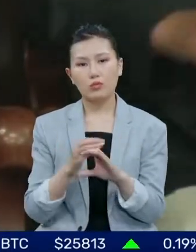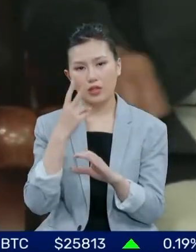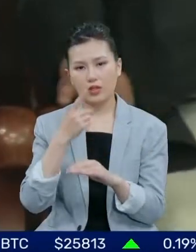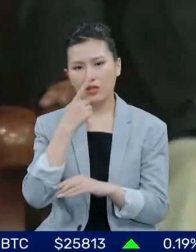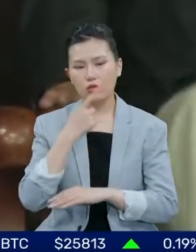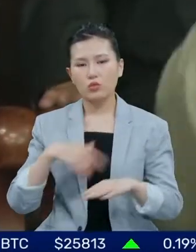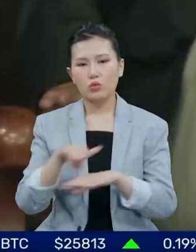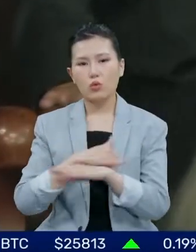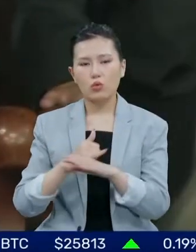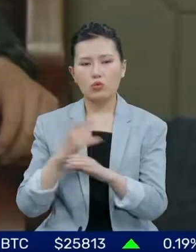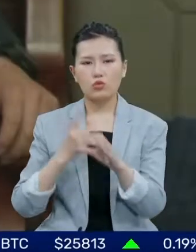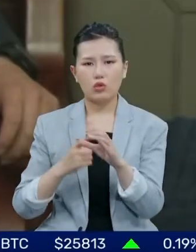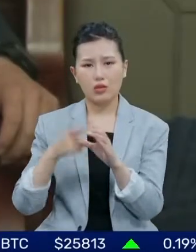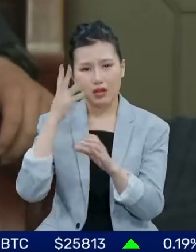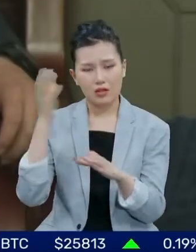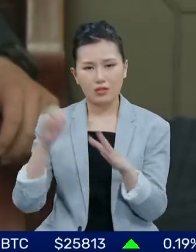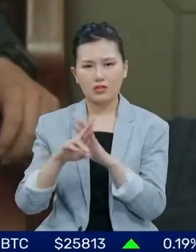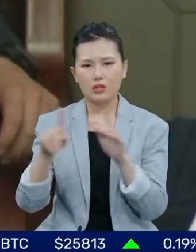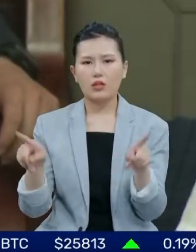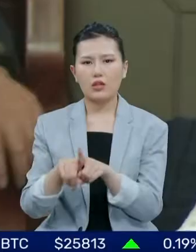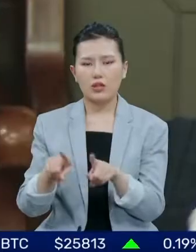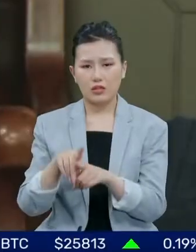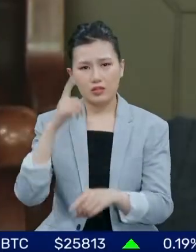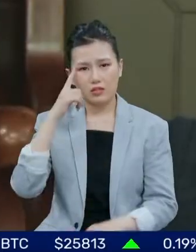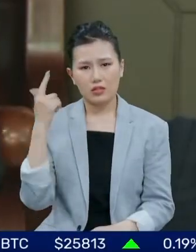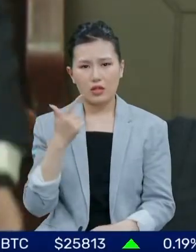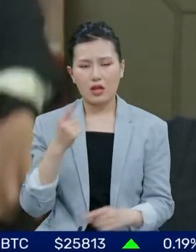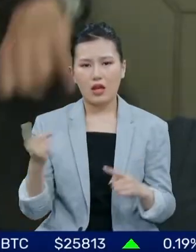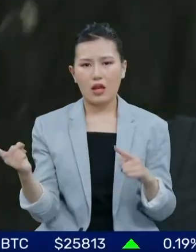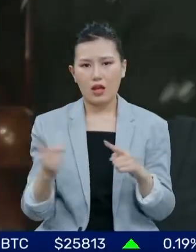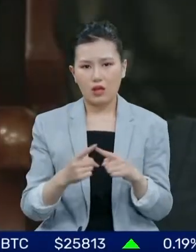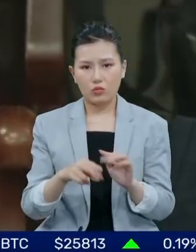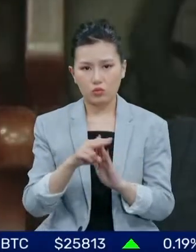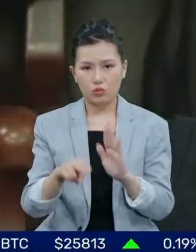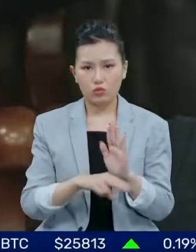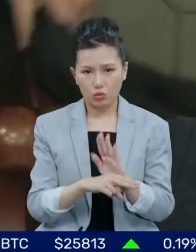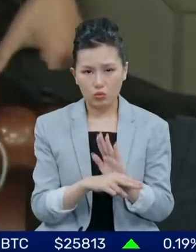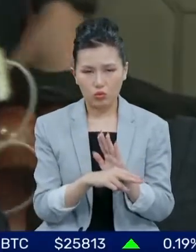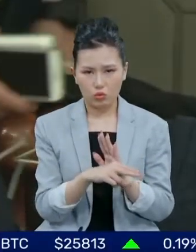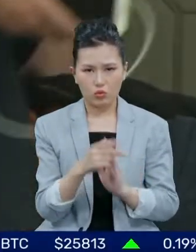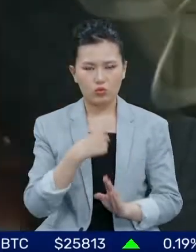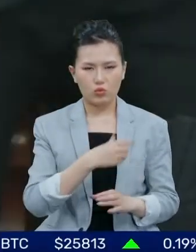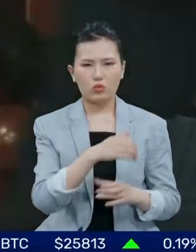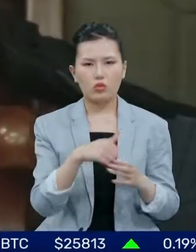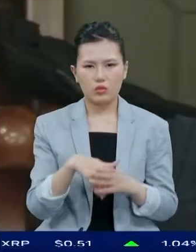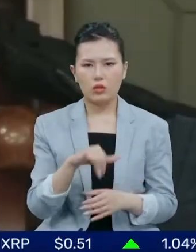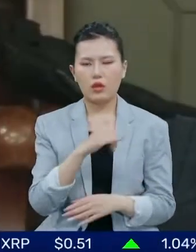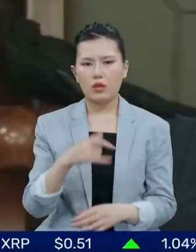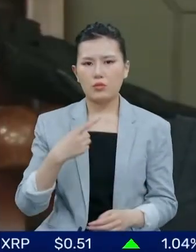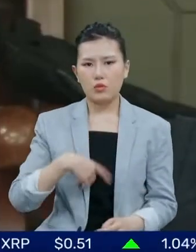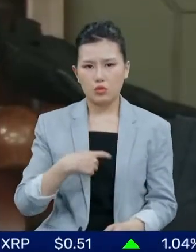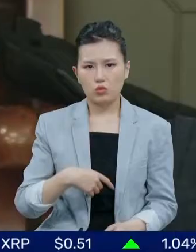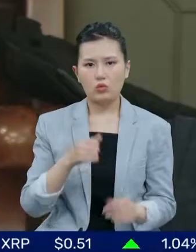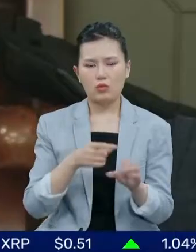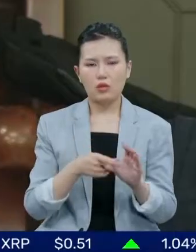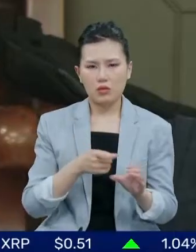намыг бий болгох гэж үзэж байна. Хатуугийн хатуу хөшөлтэй өшөө дээрээс нь юг нэ татвар авдаг гисүүн татвар авдаггүй